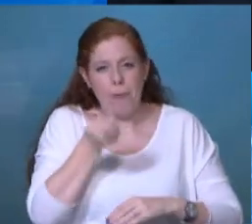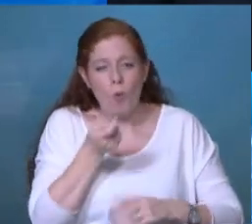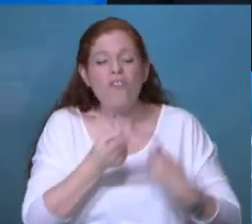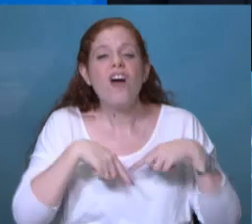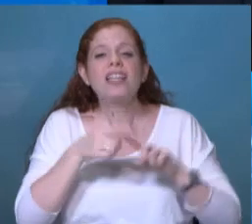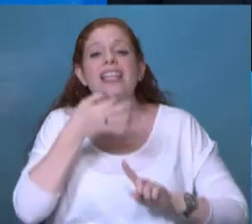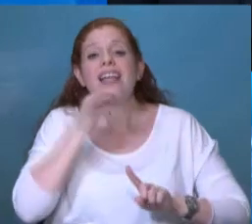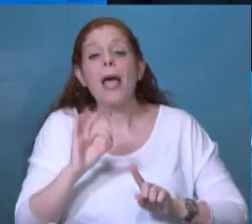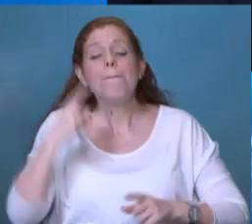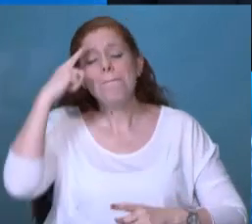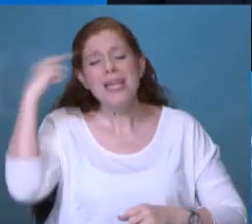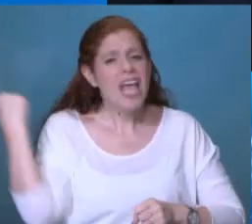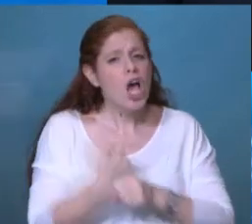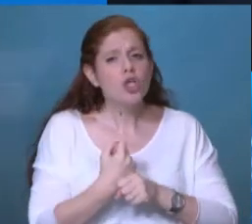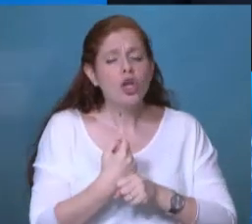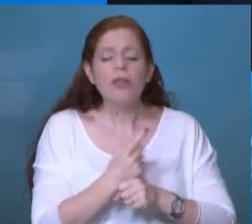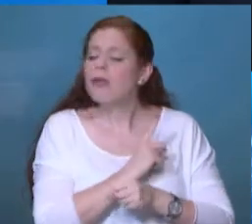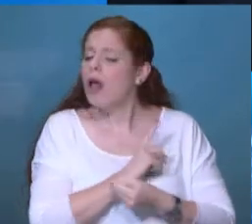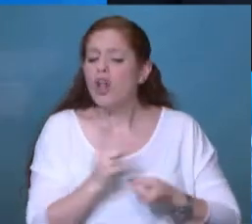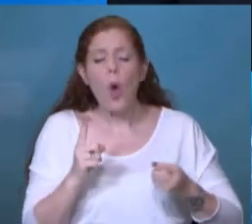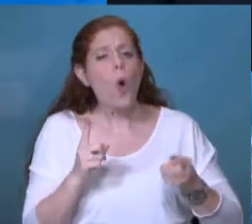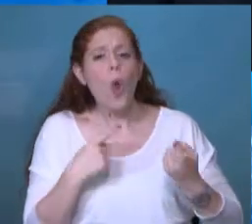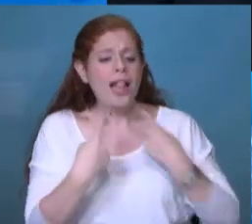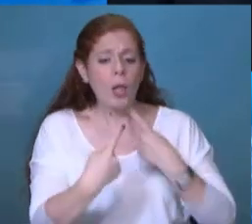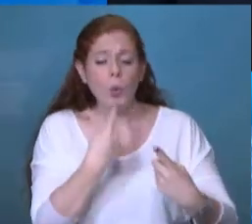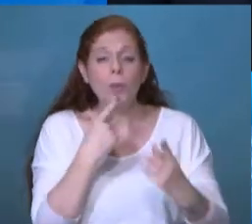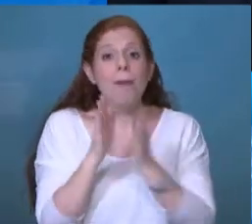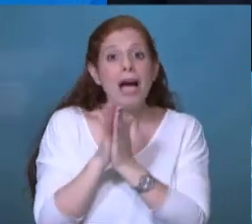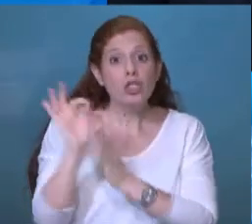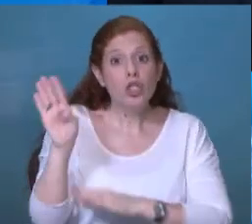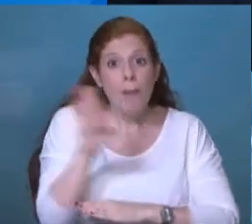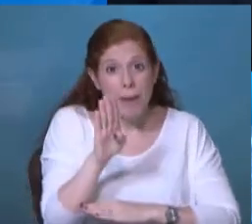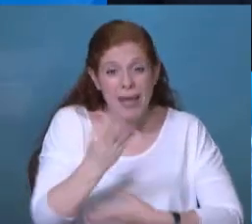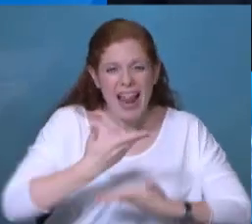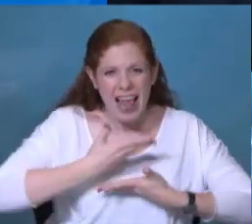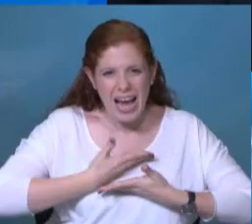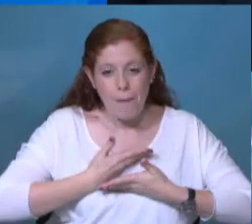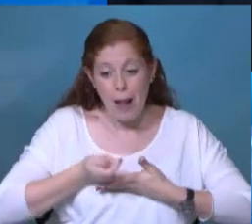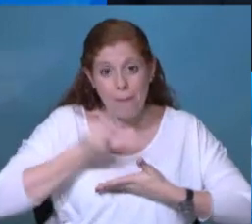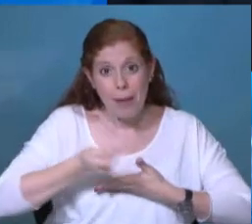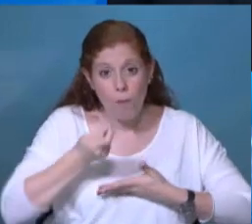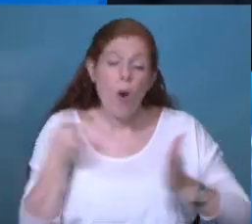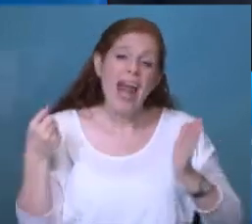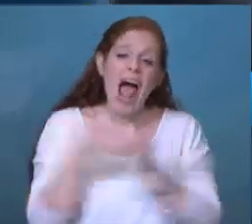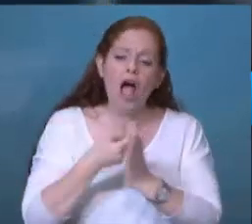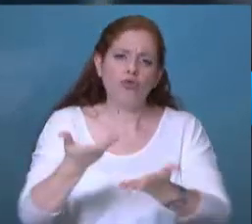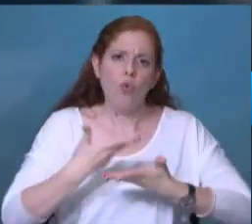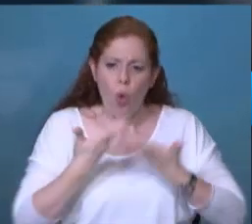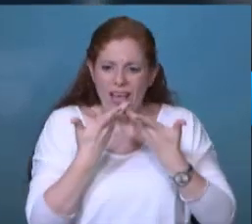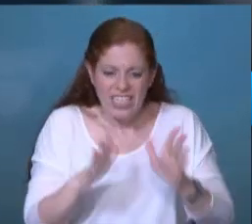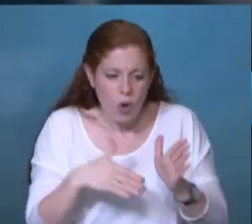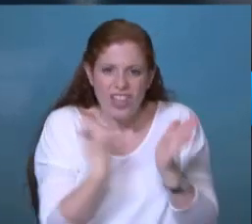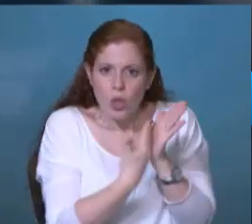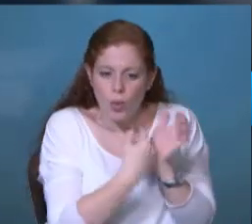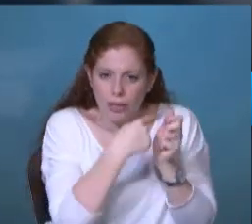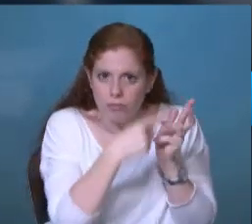בימים האחרונים, לא נשב ולא נדון בבקשת נתניהו לקבל מימון עד שהוא לא יחשוף נתונים. עורכי הדין